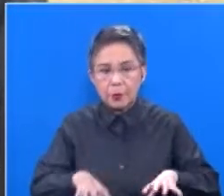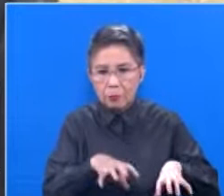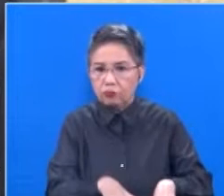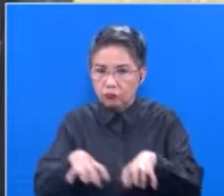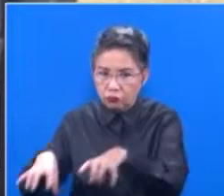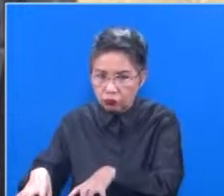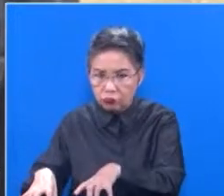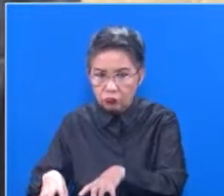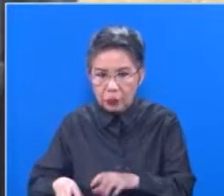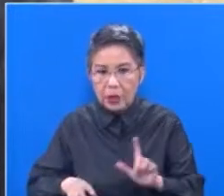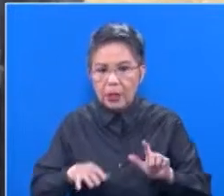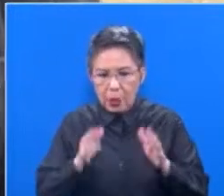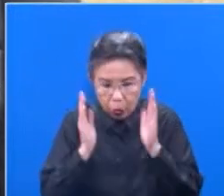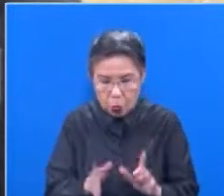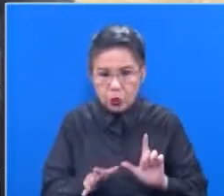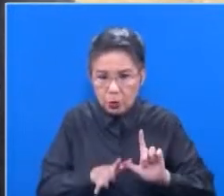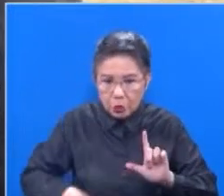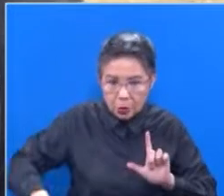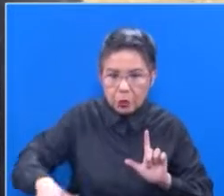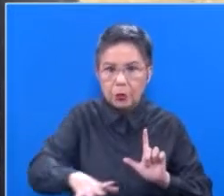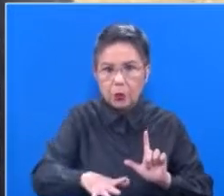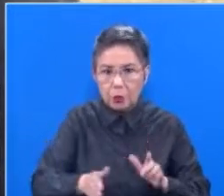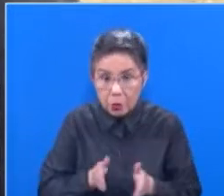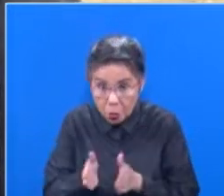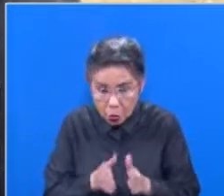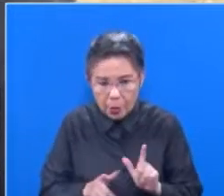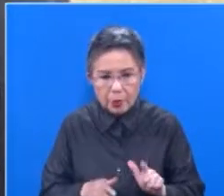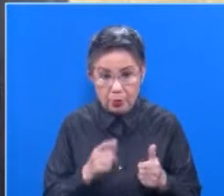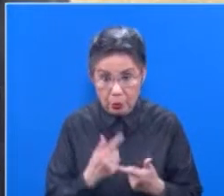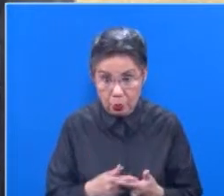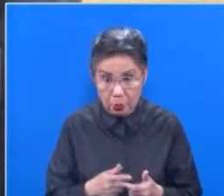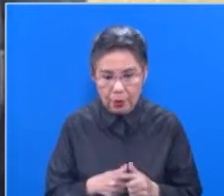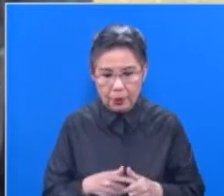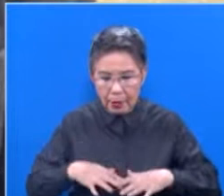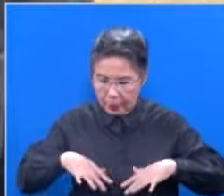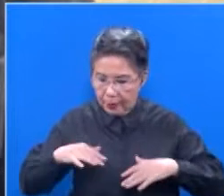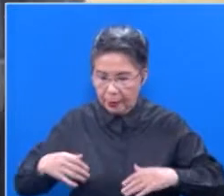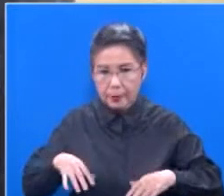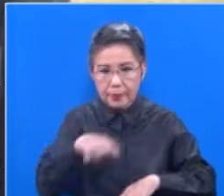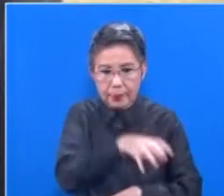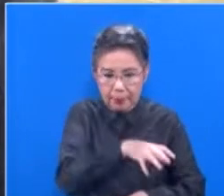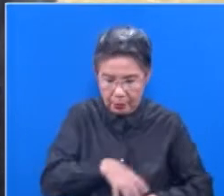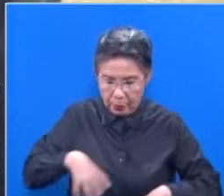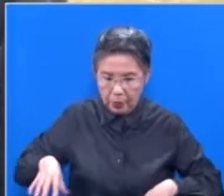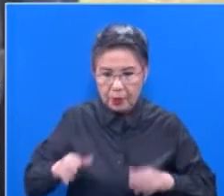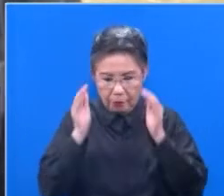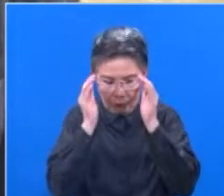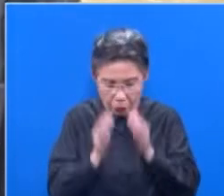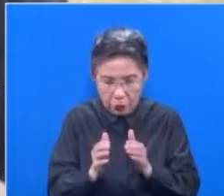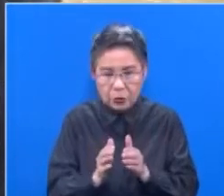di sekitar sirkuit Mandalika. Selanjutnya akan kita fokuskan